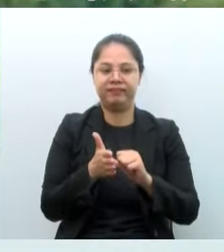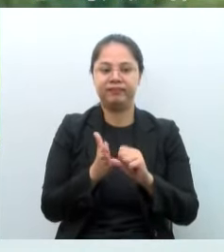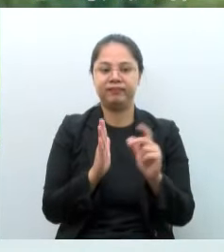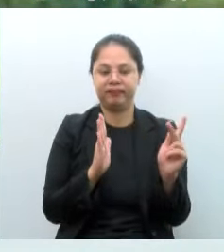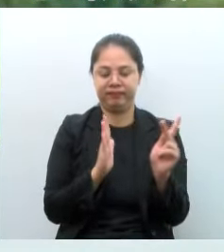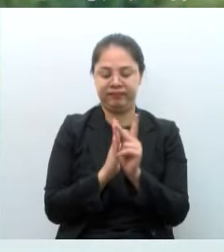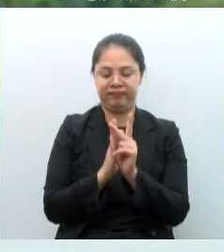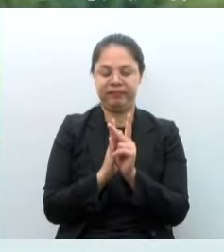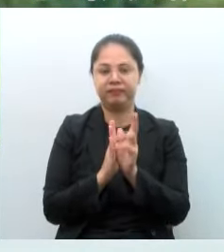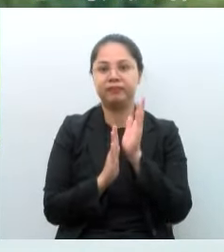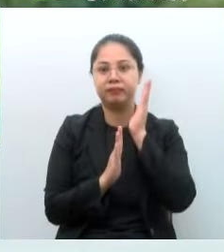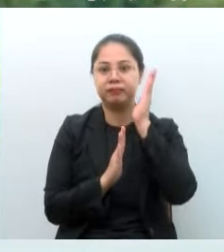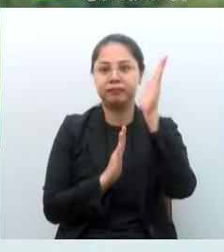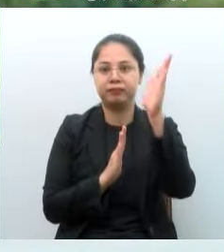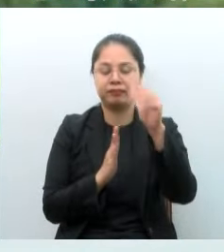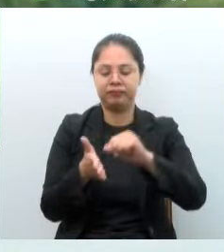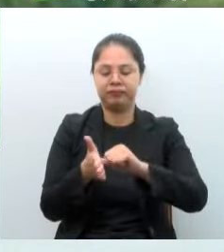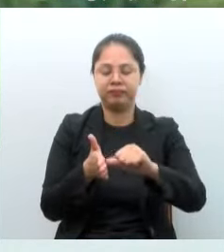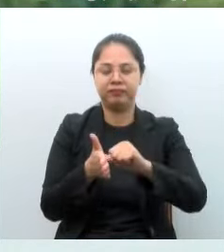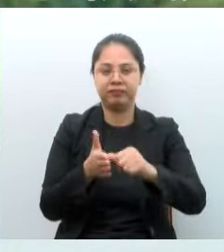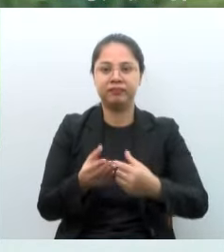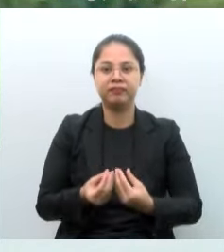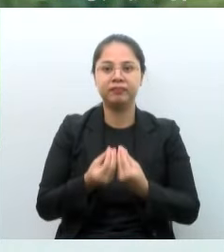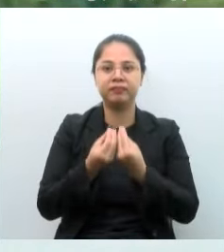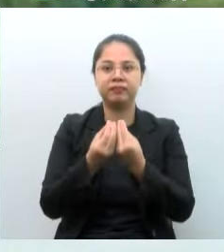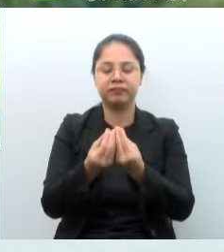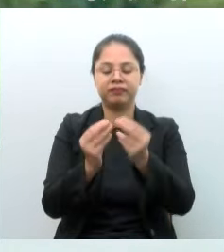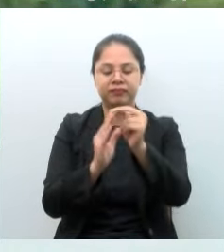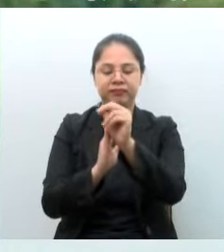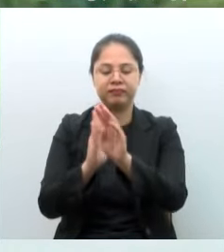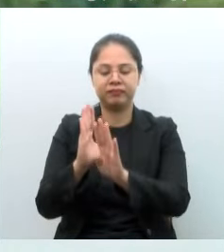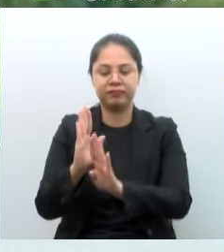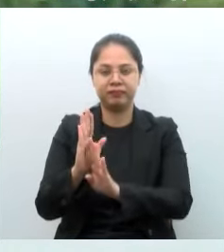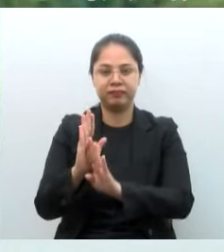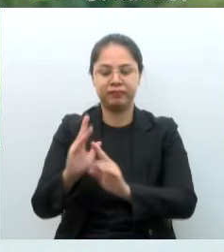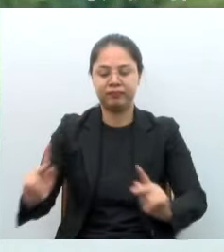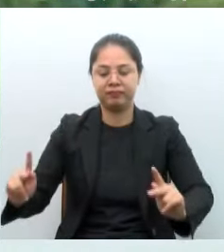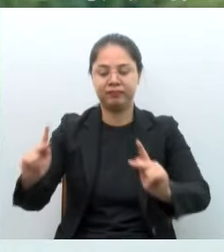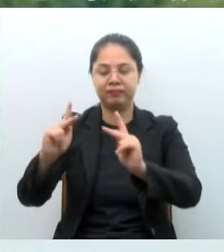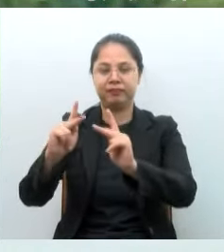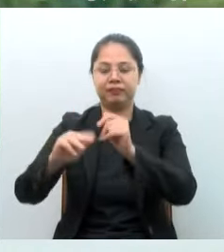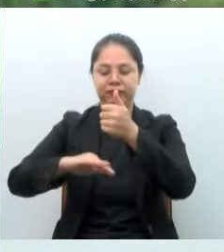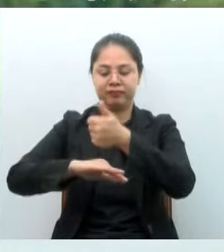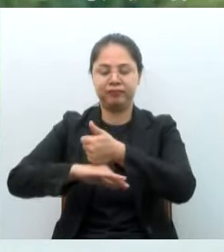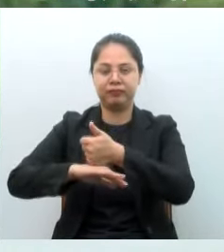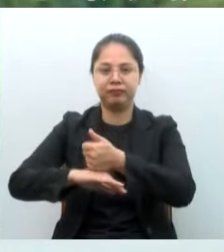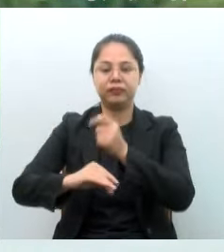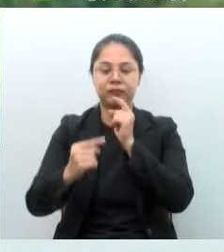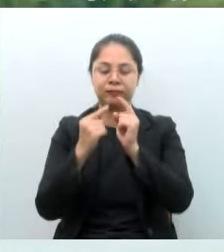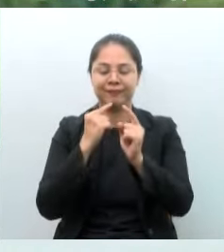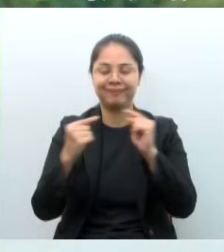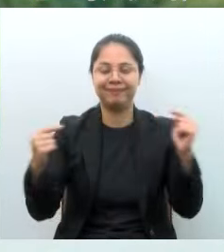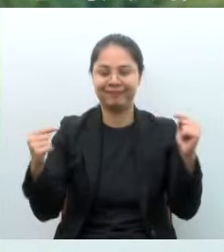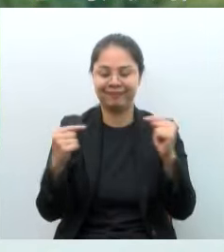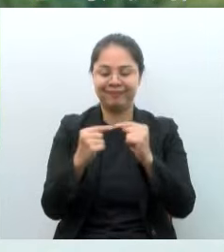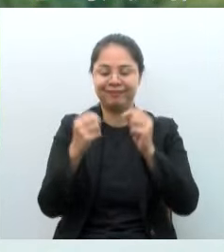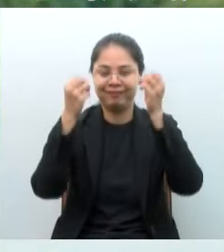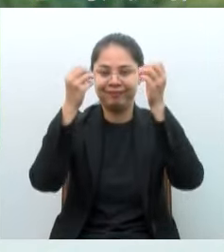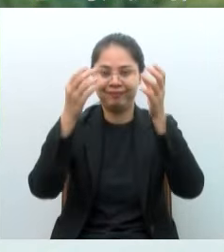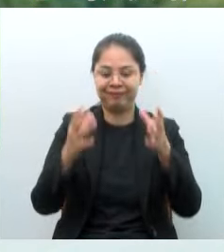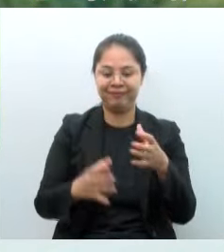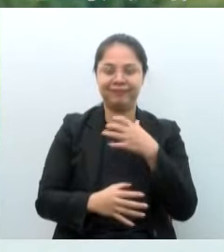นะครับเพื่อให้การดำเนินการตามนโยบายของท่านรัฐมนตรีว่าการกระทรวงศึกษาธิการนะครับเป็นไปตามความต้องการของข้าราชการครู